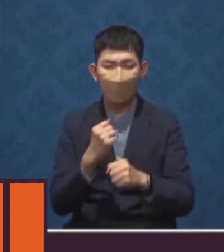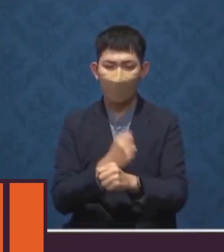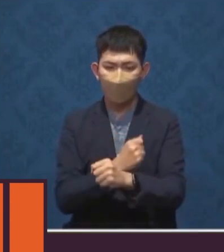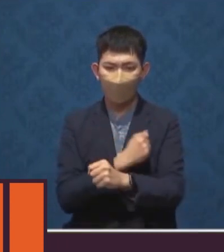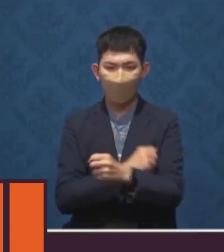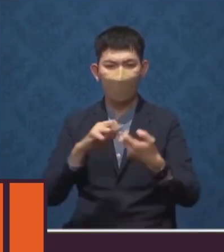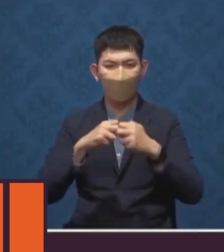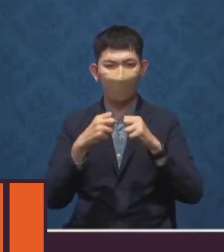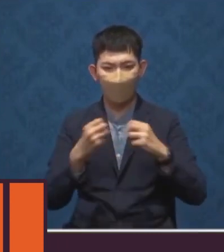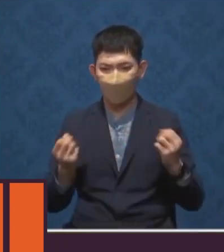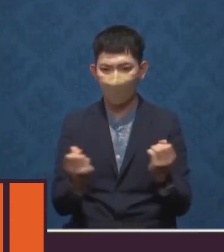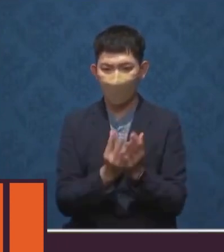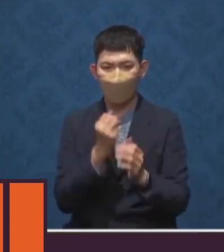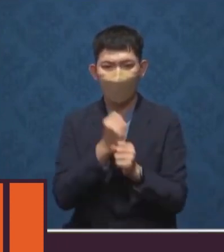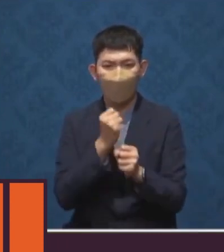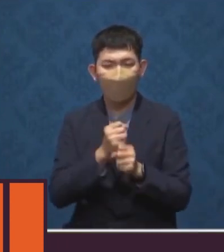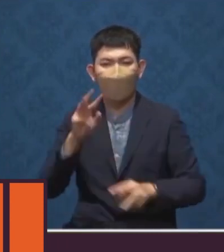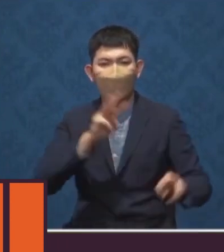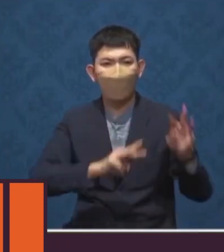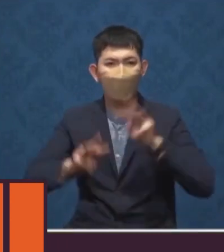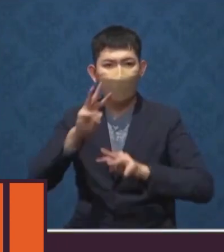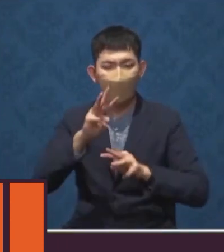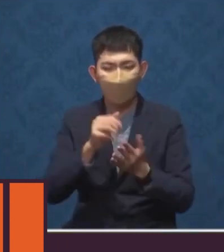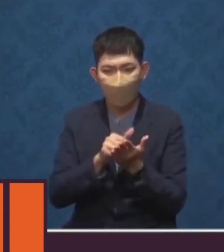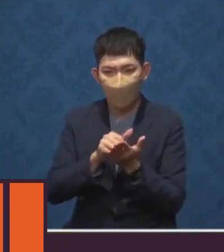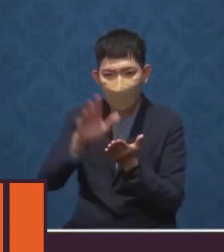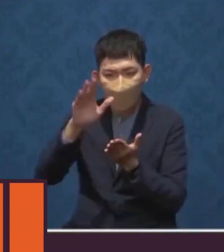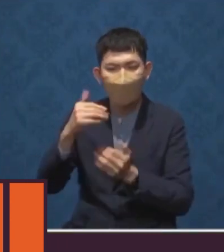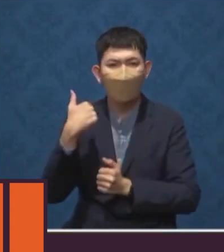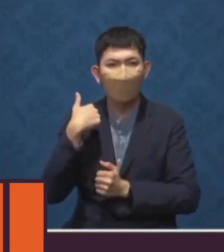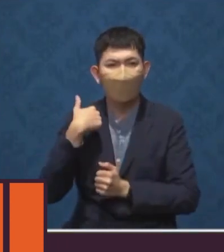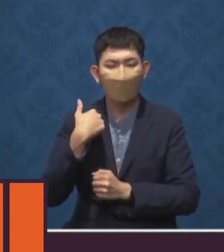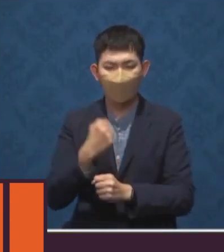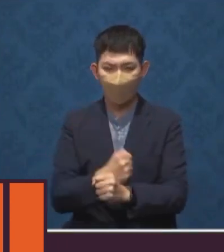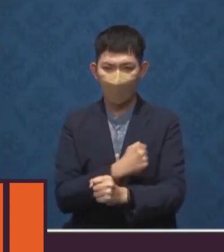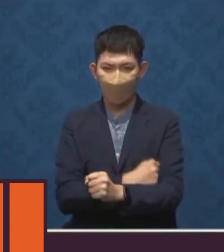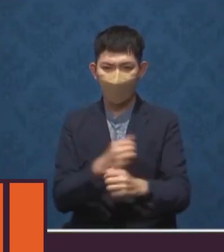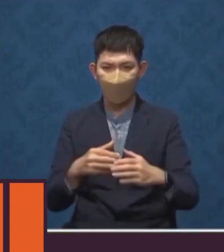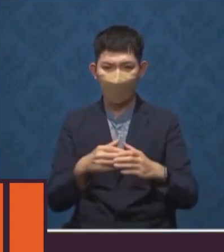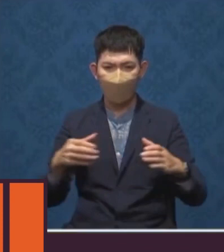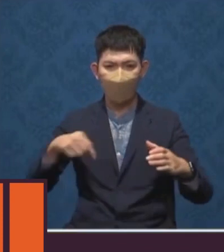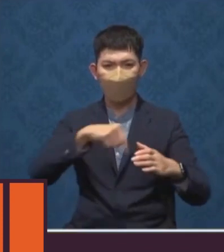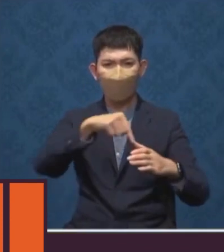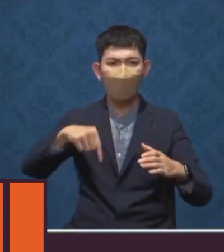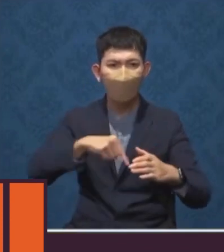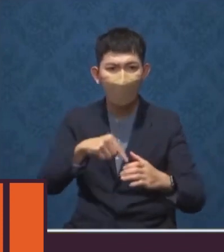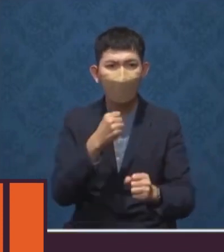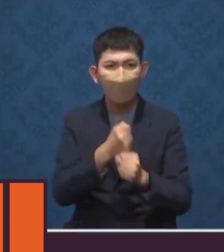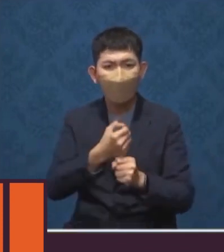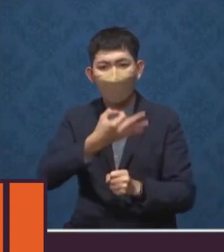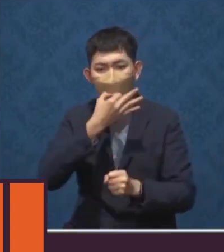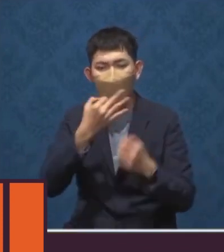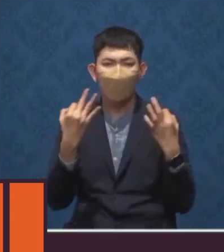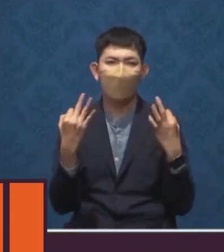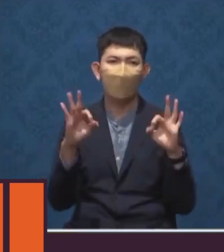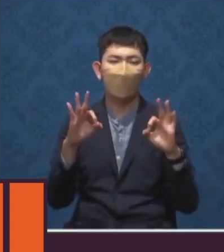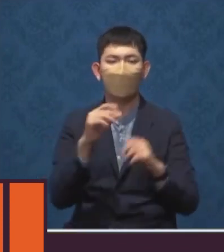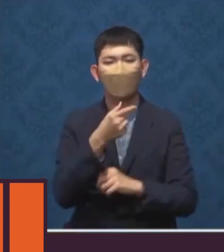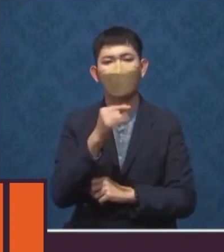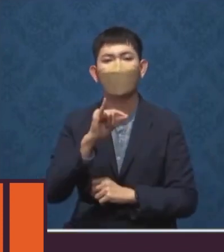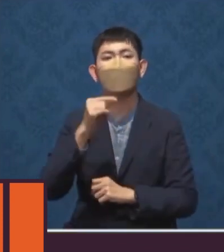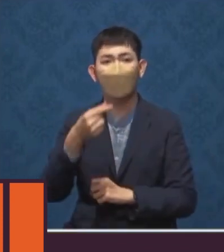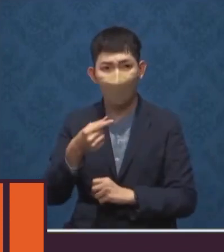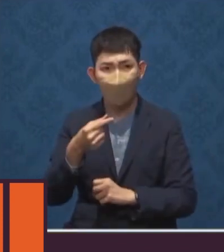กระตกงานและเสียงตบการถูกเริงจร้างนะครัแลงงานเหล่านี้กำลงจากกเปนแงานทประกอบอาชีพอสละห dee ruger